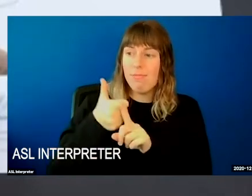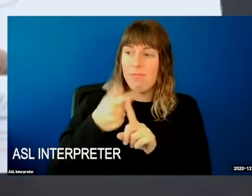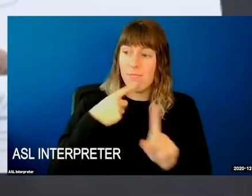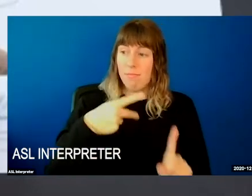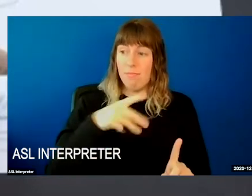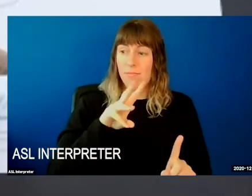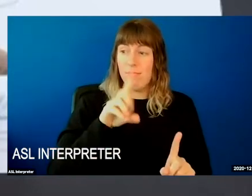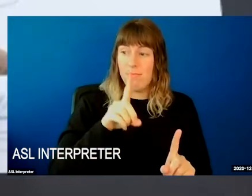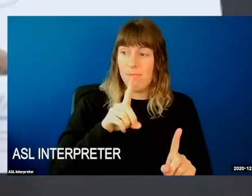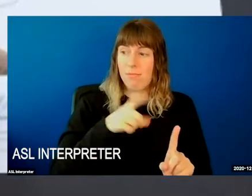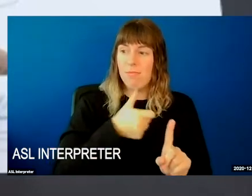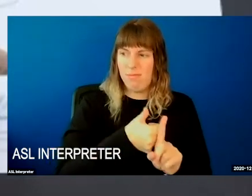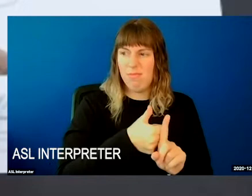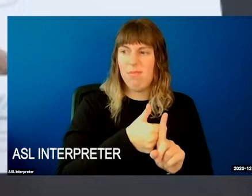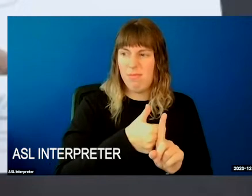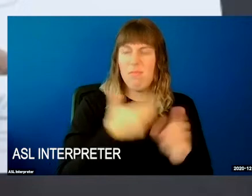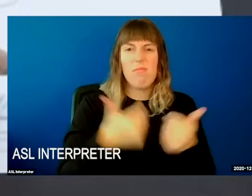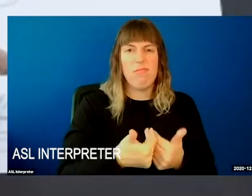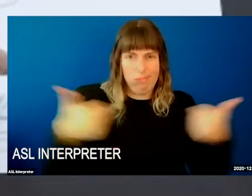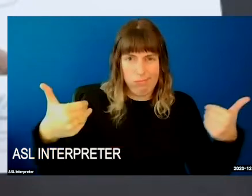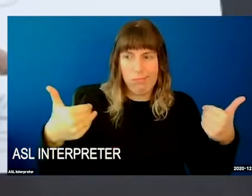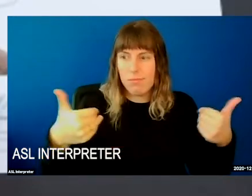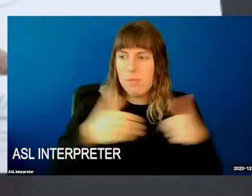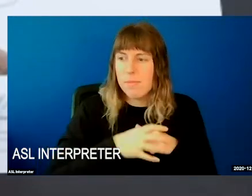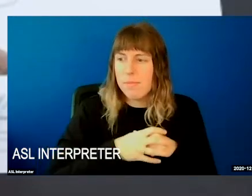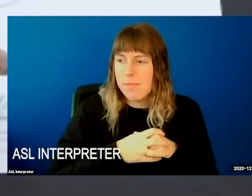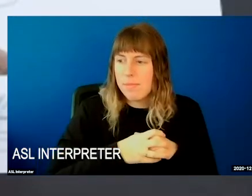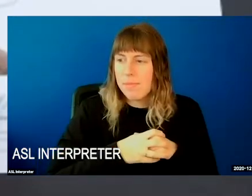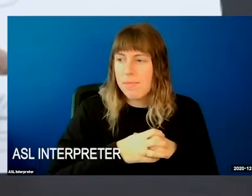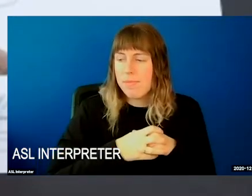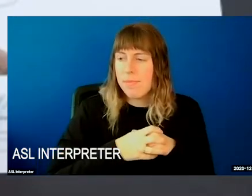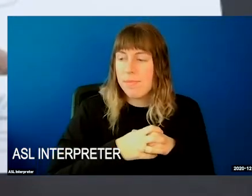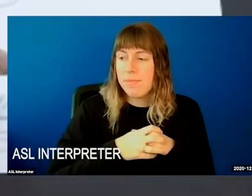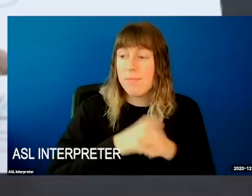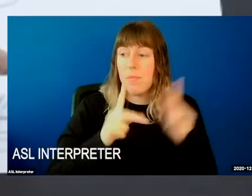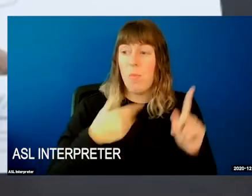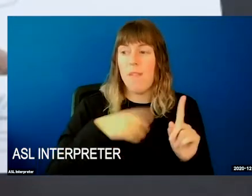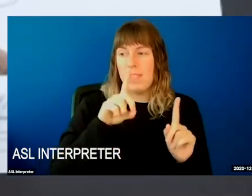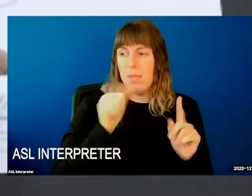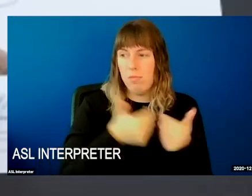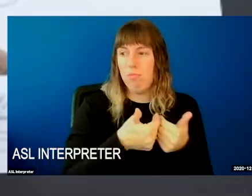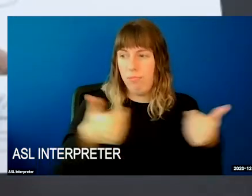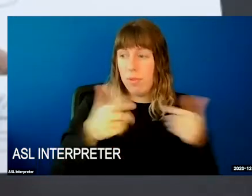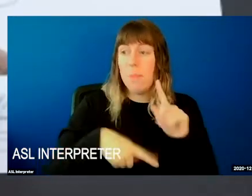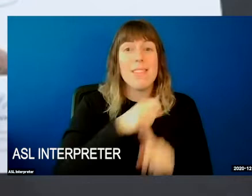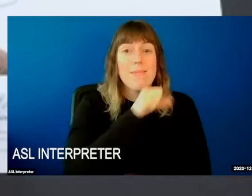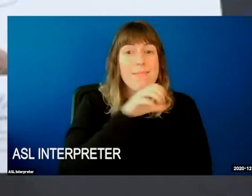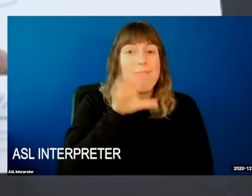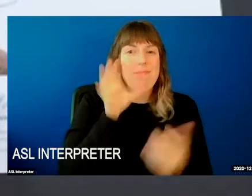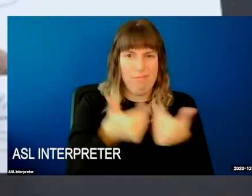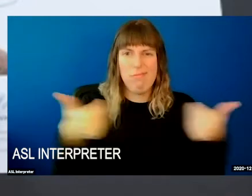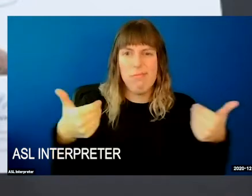qu'on a d'une côte à l'autre dans tout le pays. Pendant la pandémie, M. Legault, premier ministre